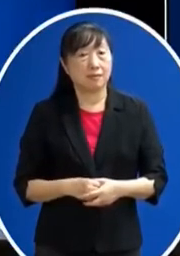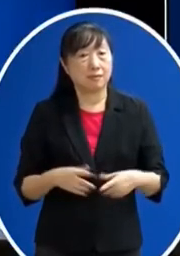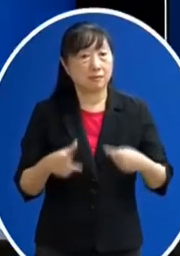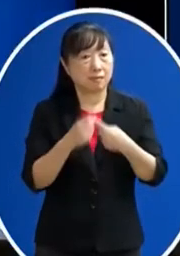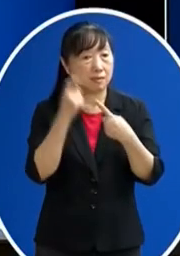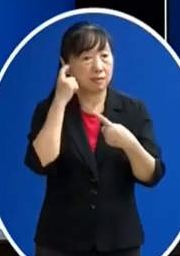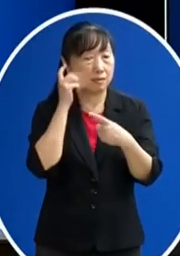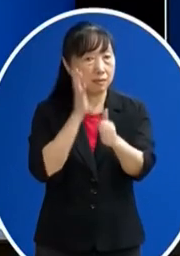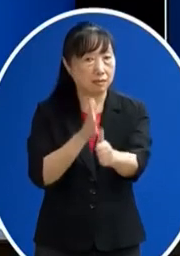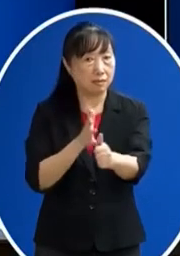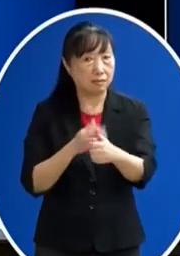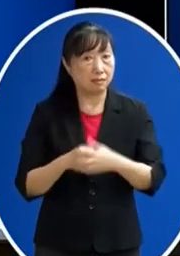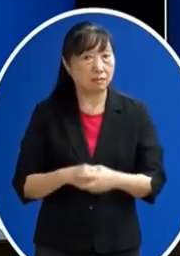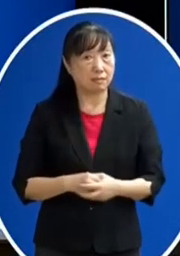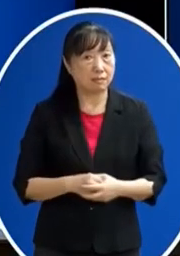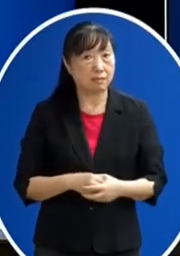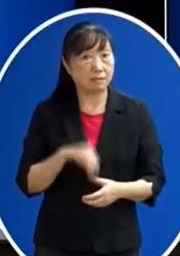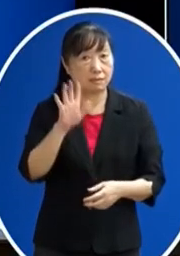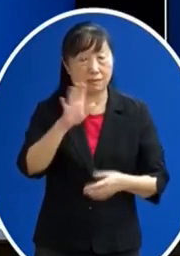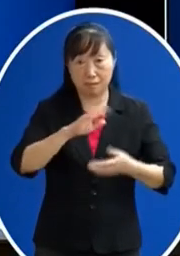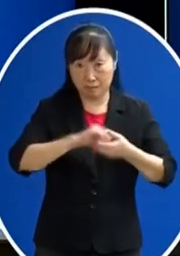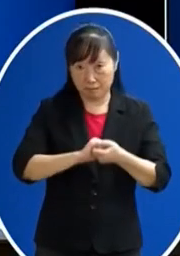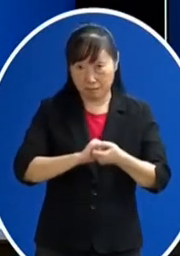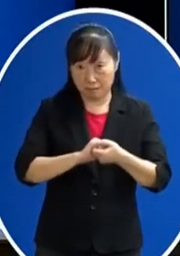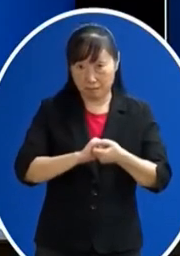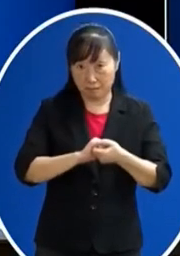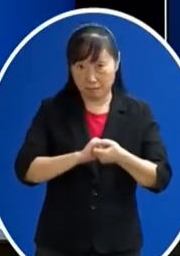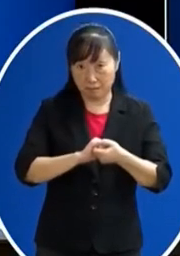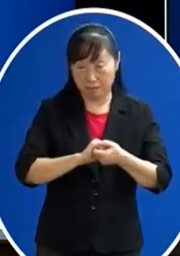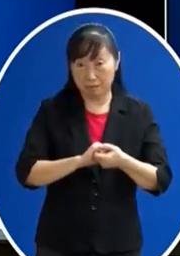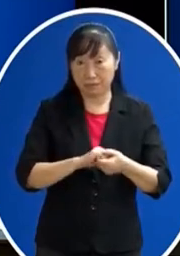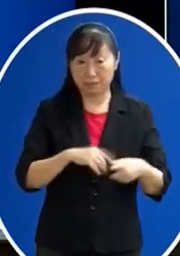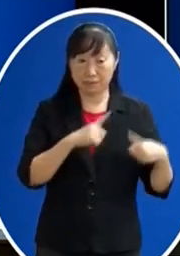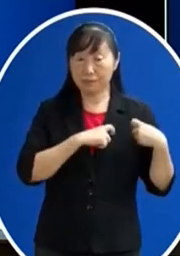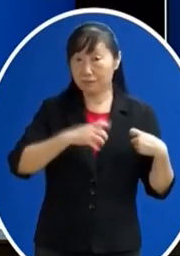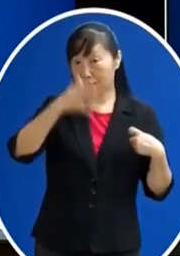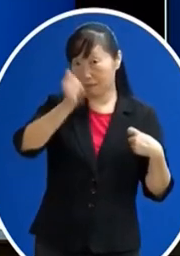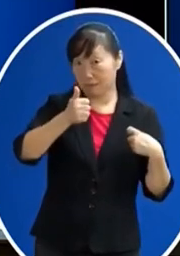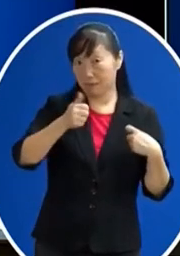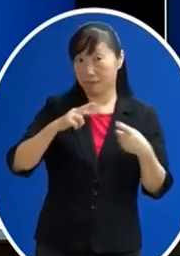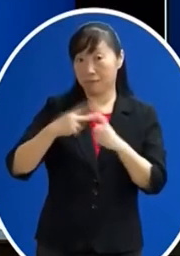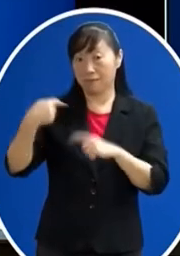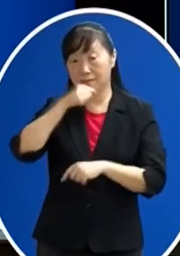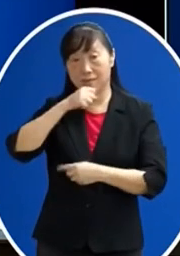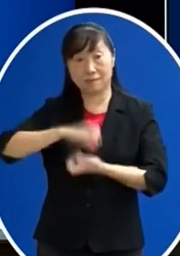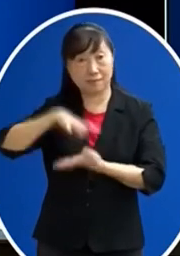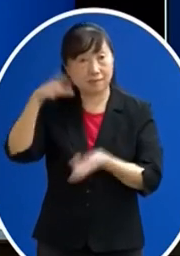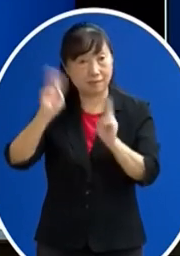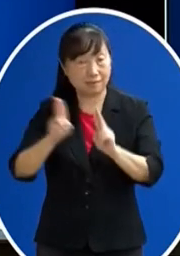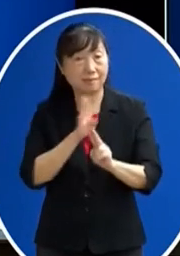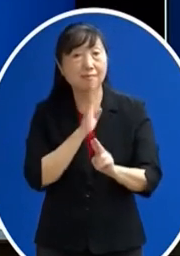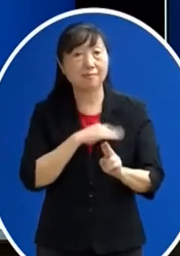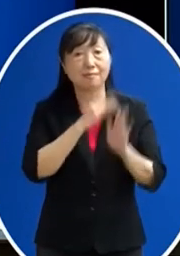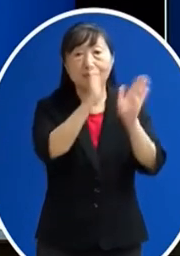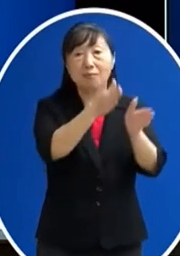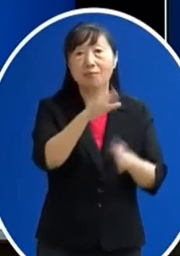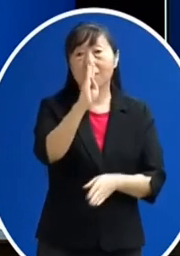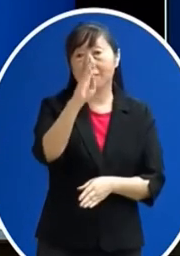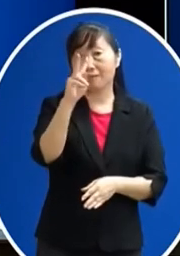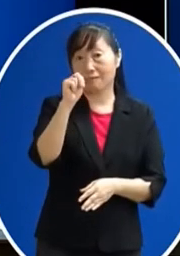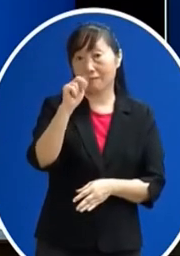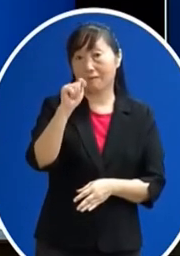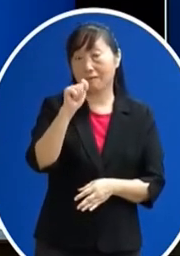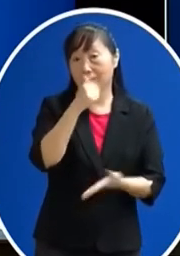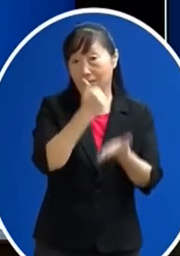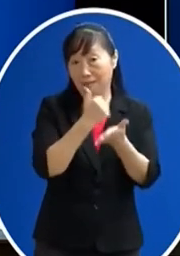第一个想要问的是，现在有确定说，郭董那边跟这个台积电可以买到 BNT 疫苗，